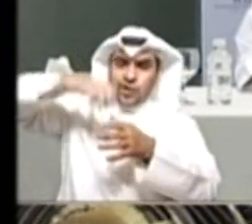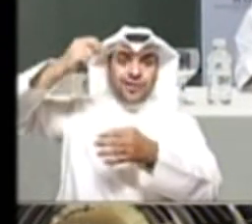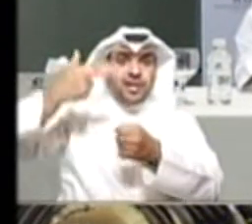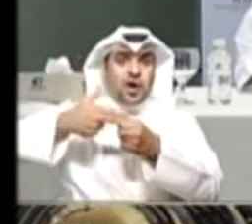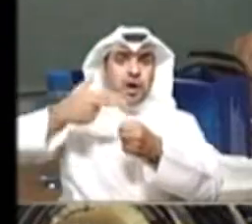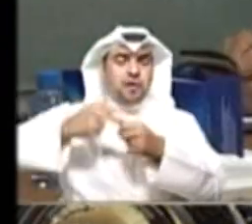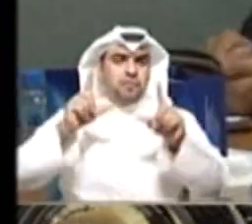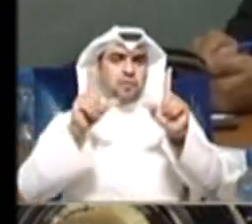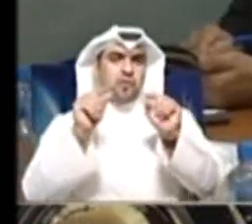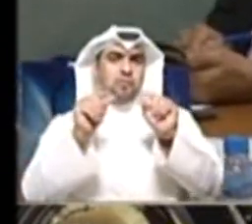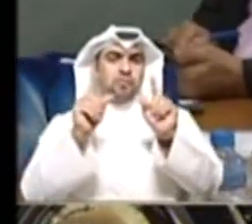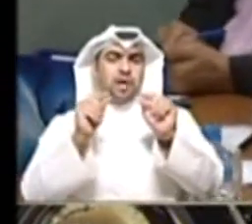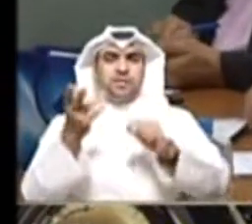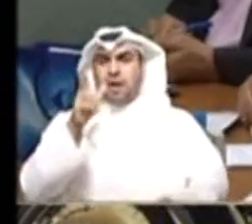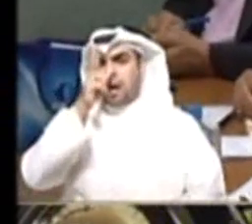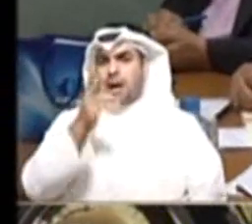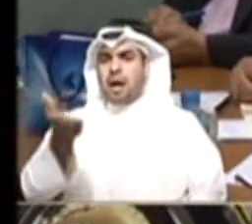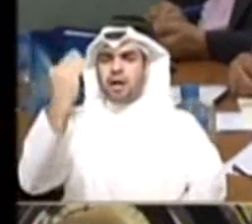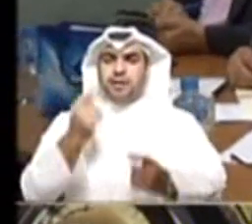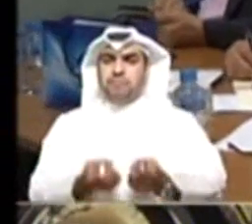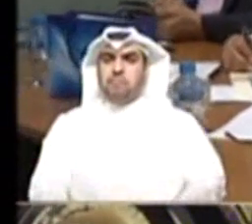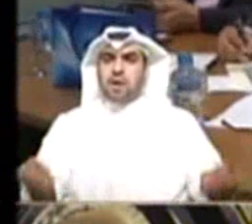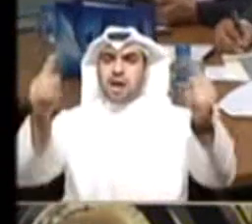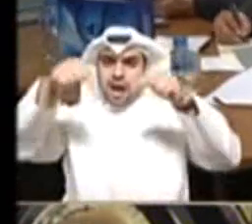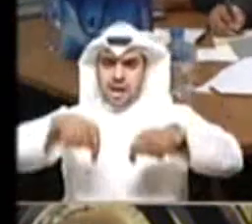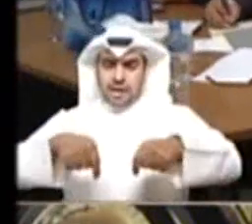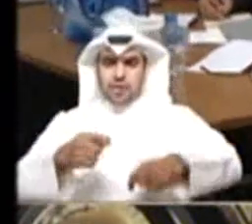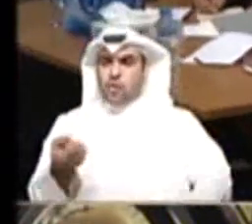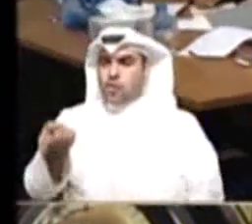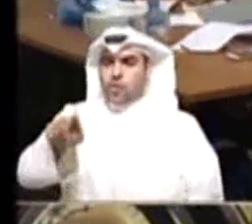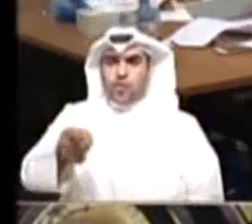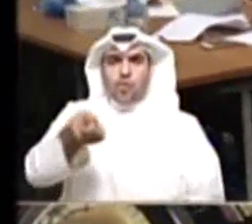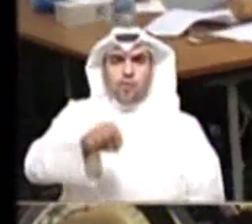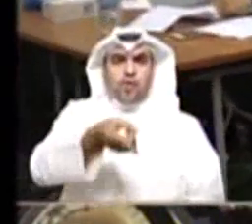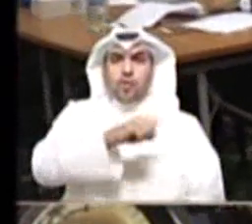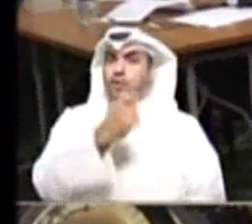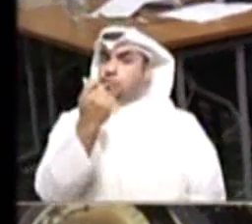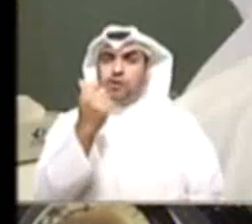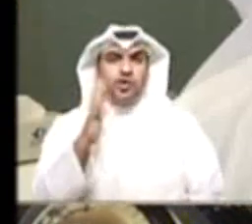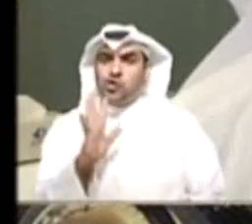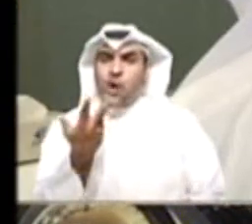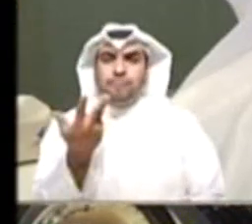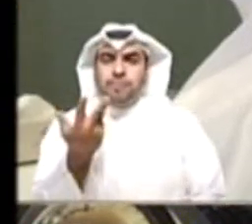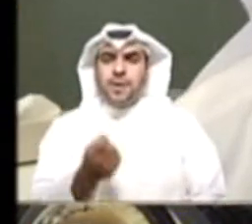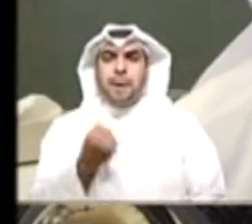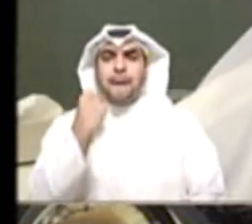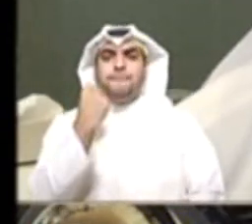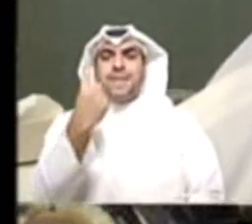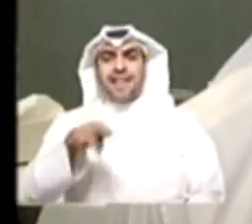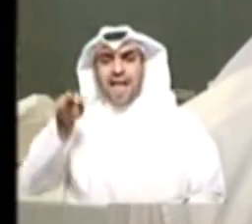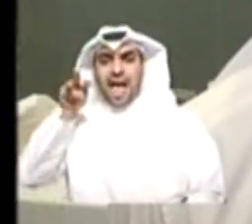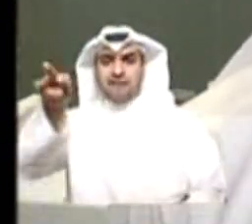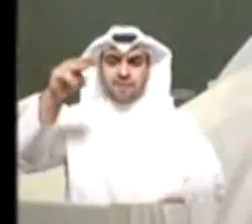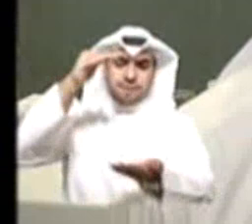1981، والذي تخطى 100,000 برميل نفط مكافئ في اليوم. هو حدث هام بالنسبة